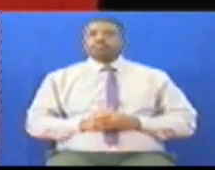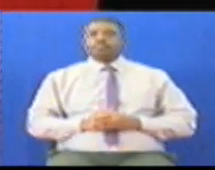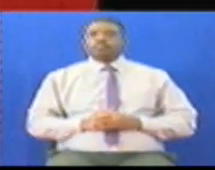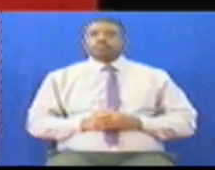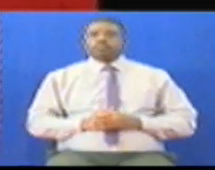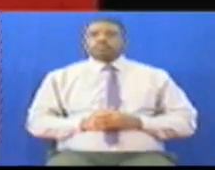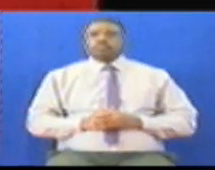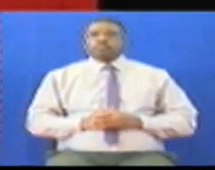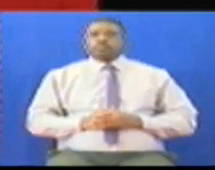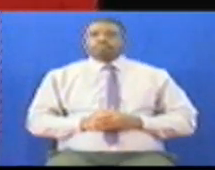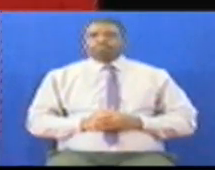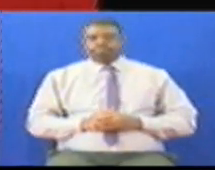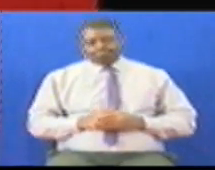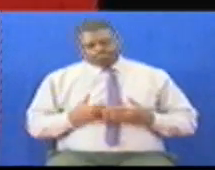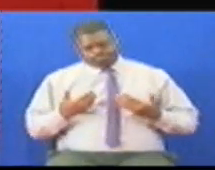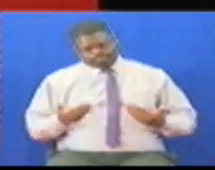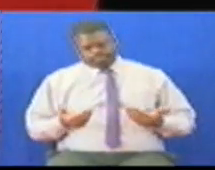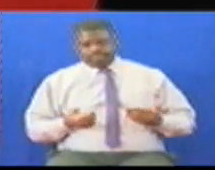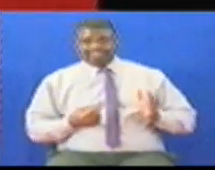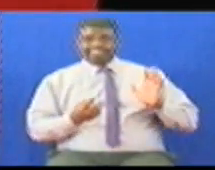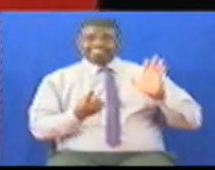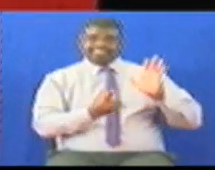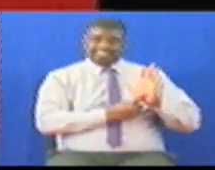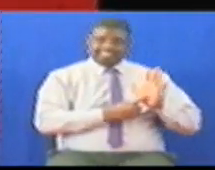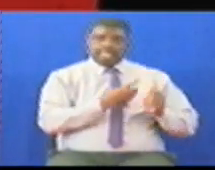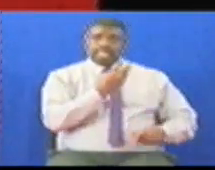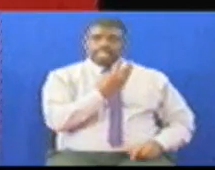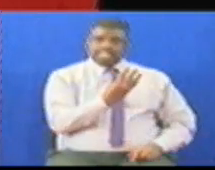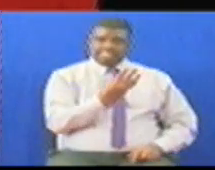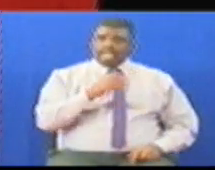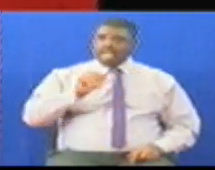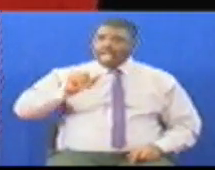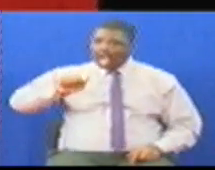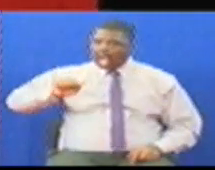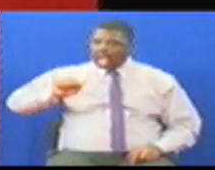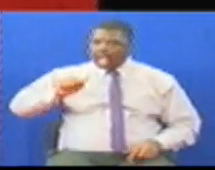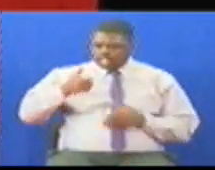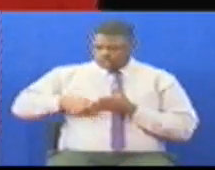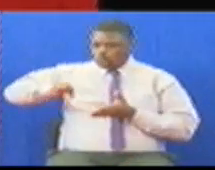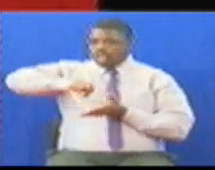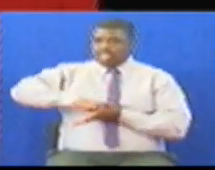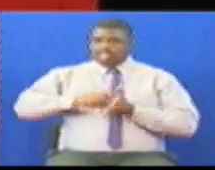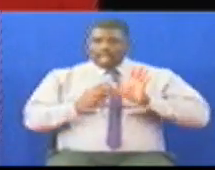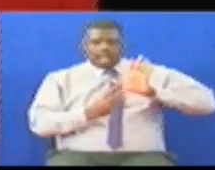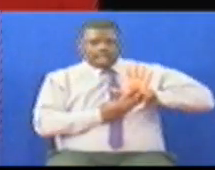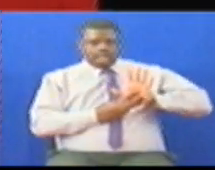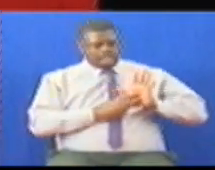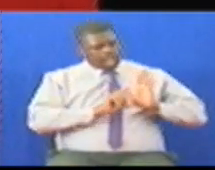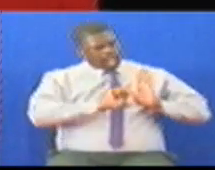Vifungu vya 6-4A na 7-1A vya nyongeza ya 8 ya kanuni za kudumu za